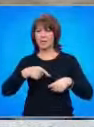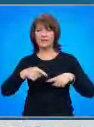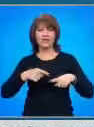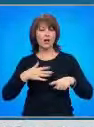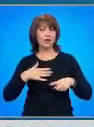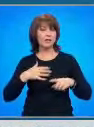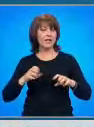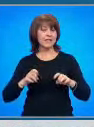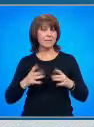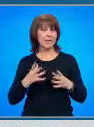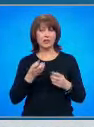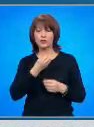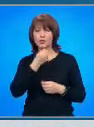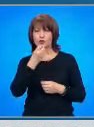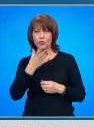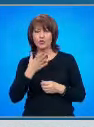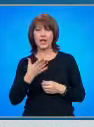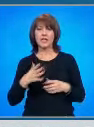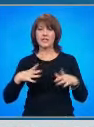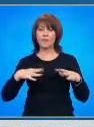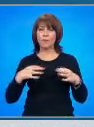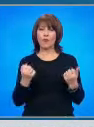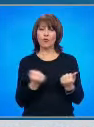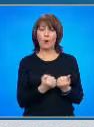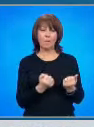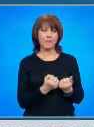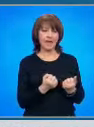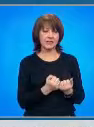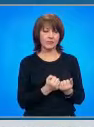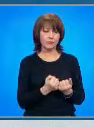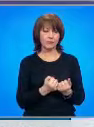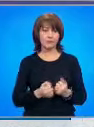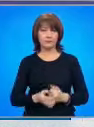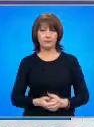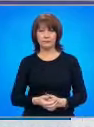случай до най-близката болница с свободни легла с съответната патология.